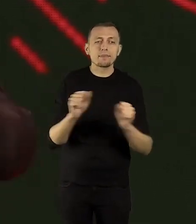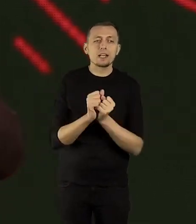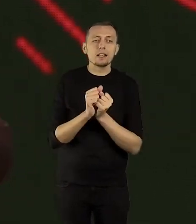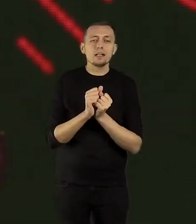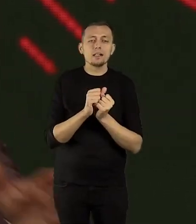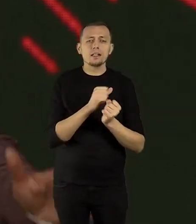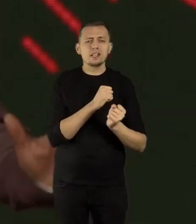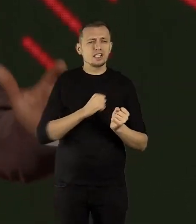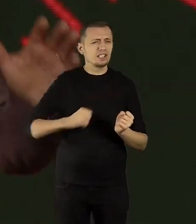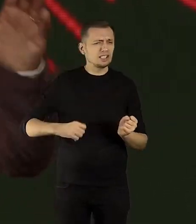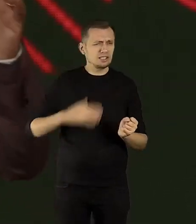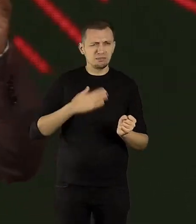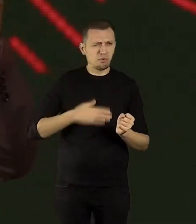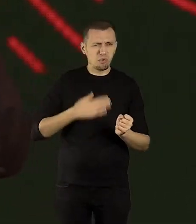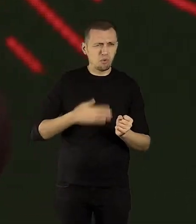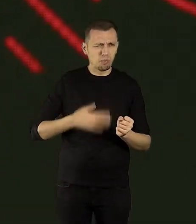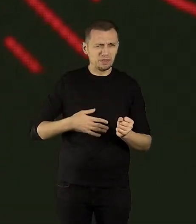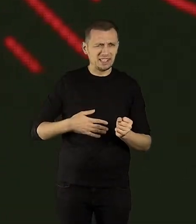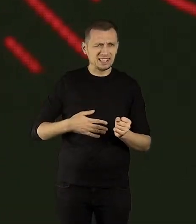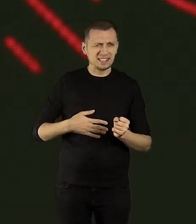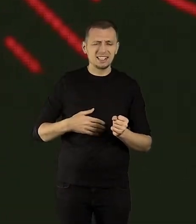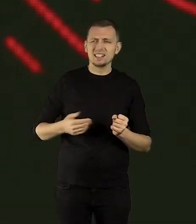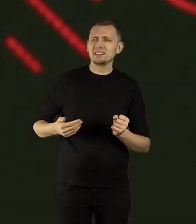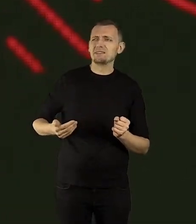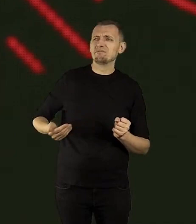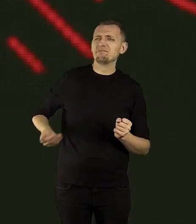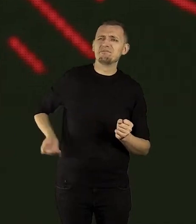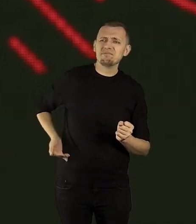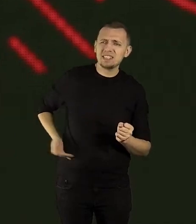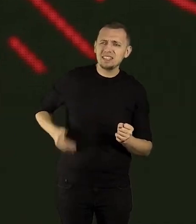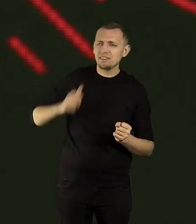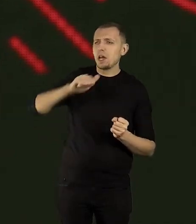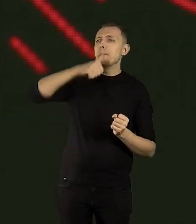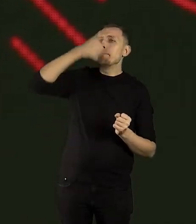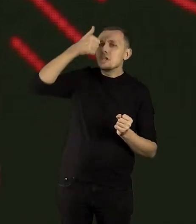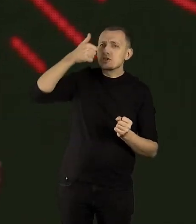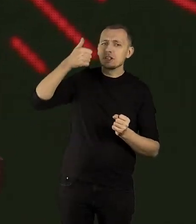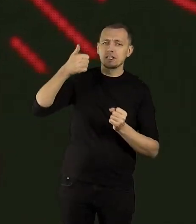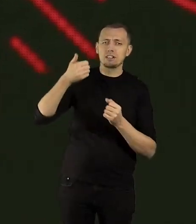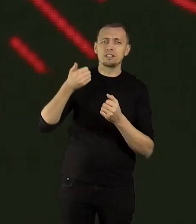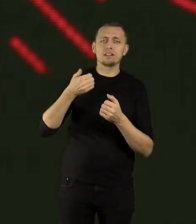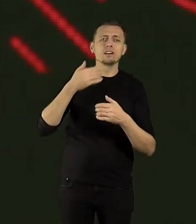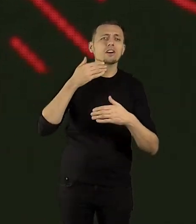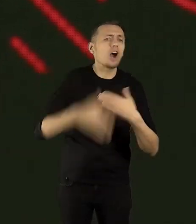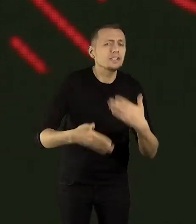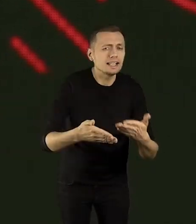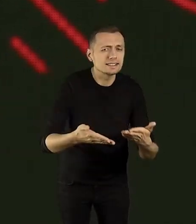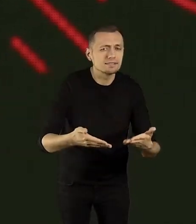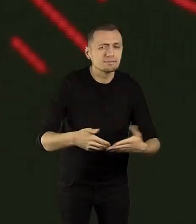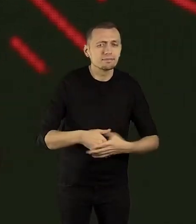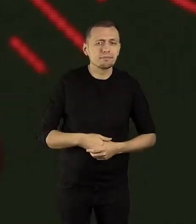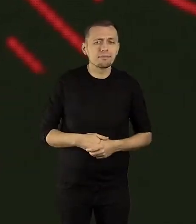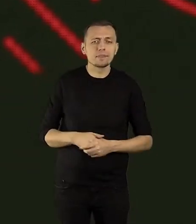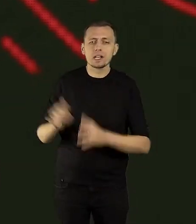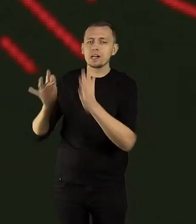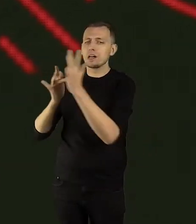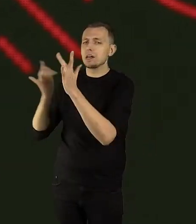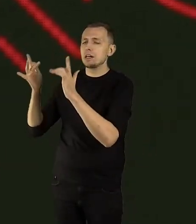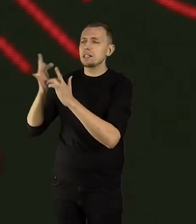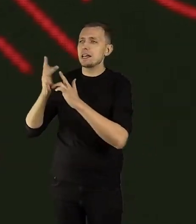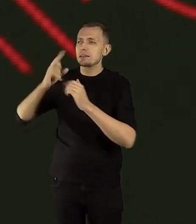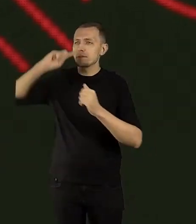To koniec próżności, to koniec pychy, to koniec pysznych ambicji. Jego przyjście oznacza